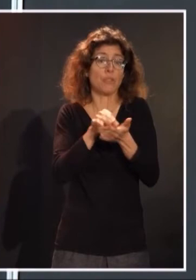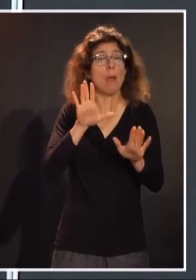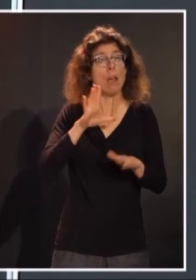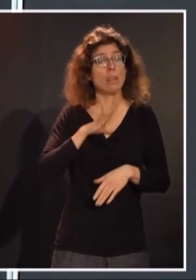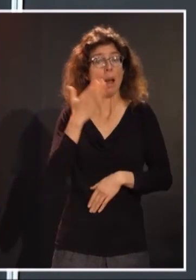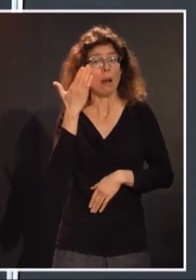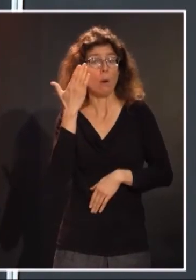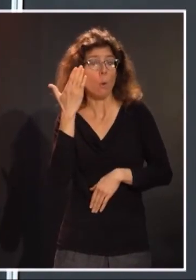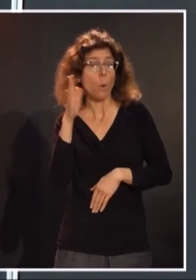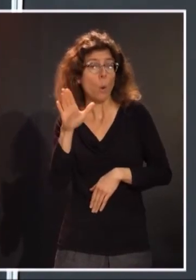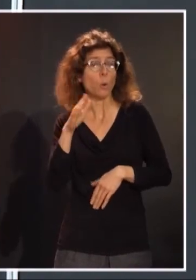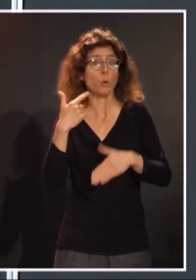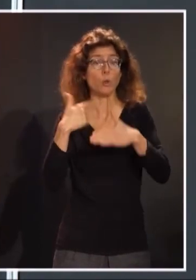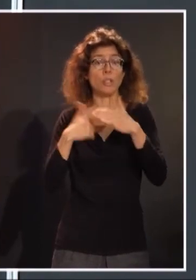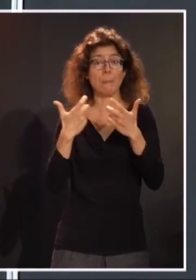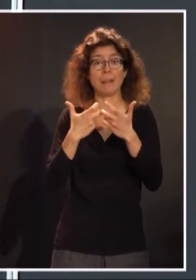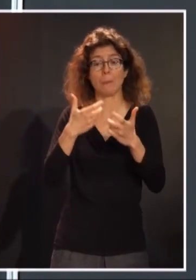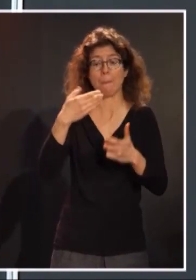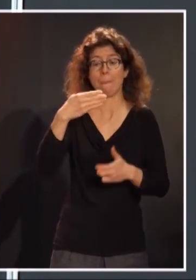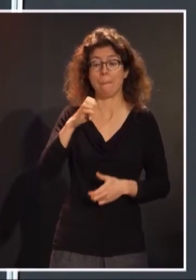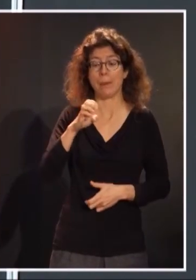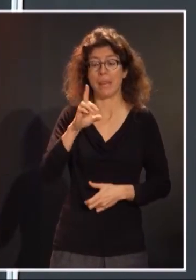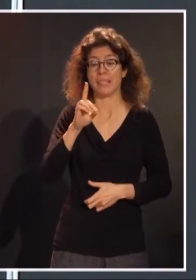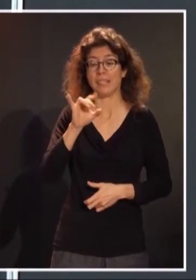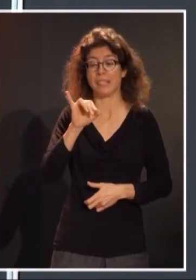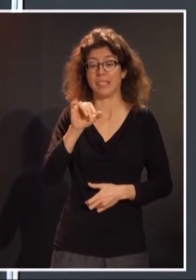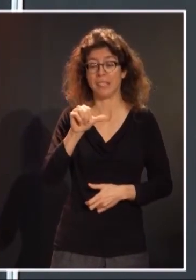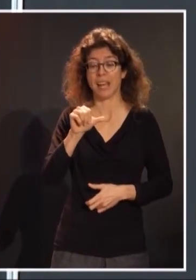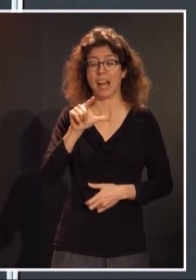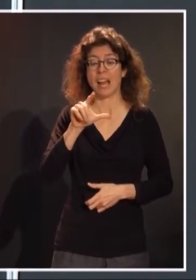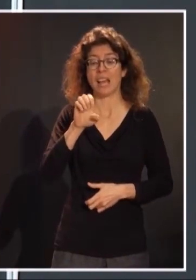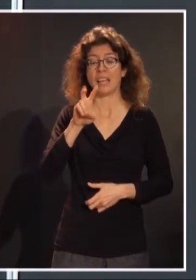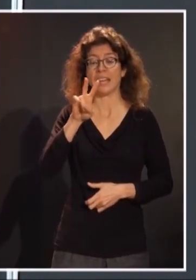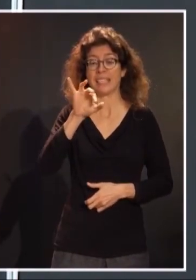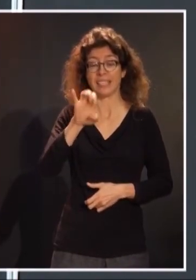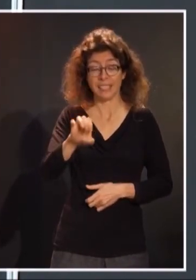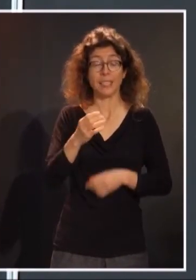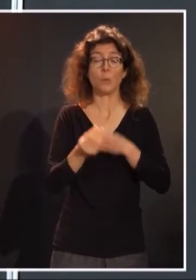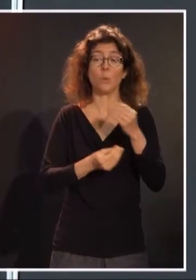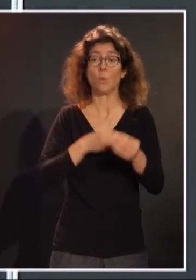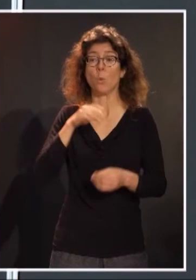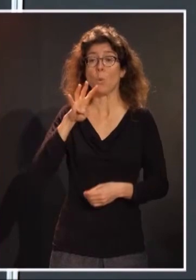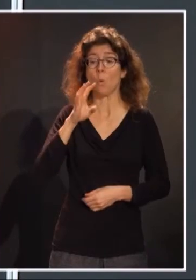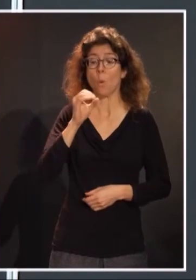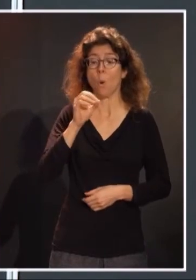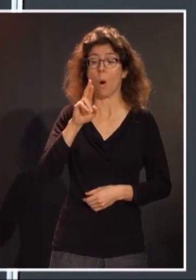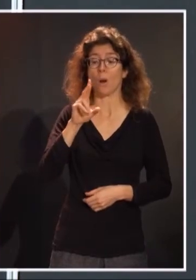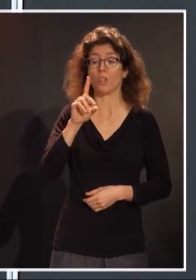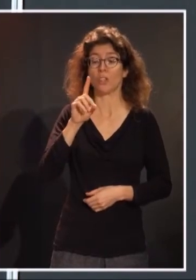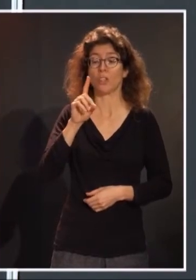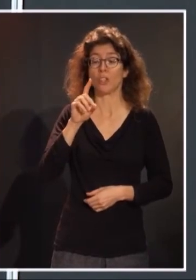d'autres prédicteurs. Medialexi en propose en phonétique. WordQ en propose aussi en phonétique.